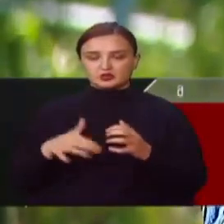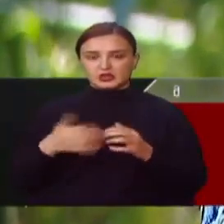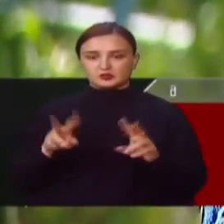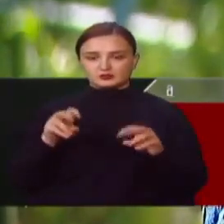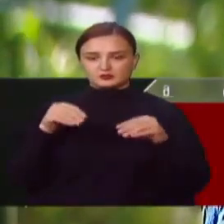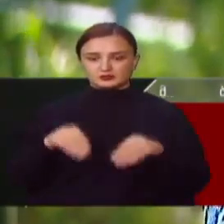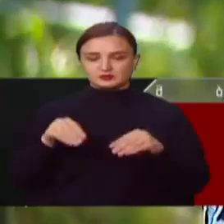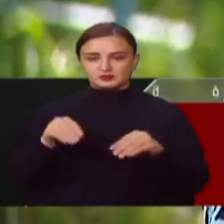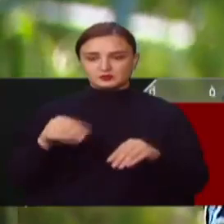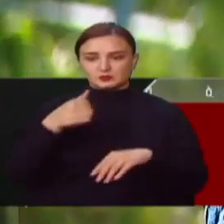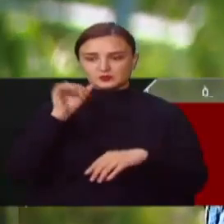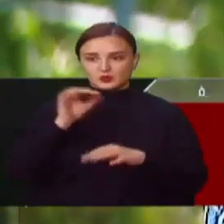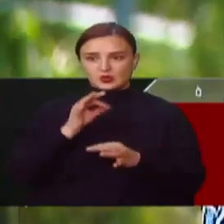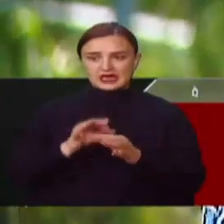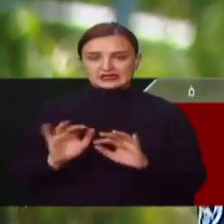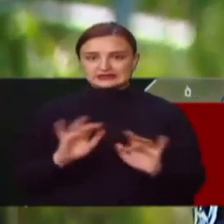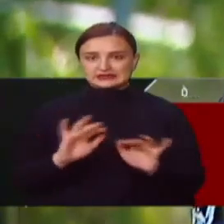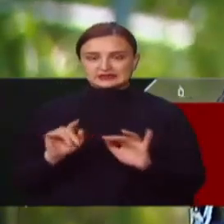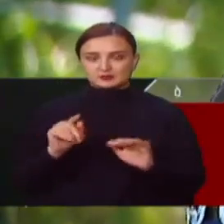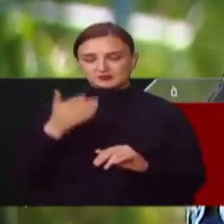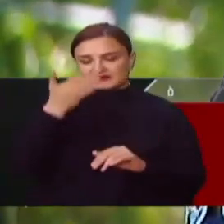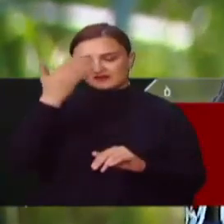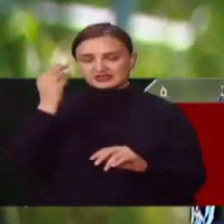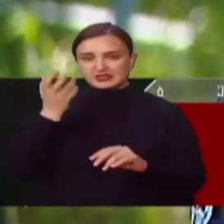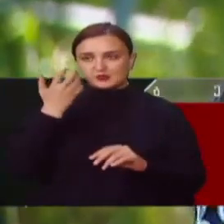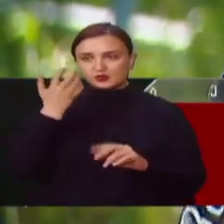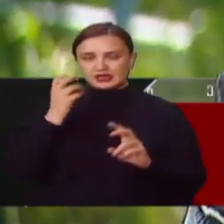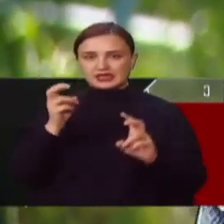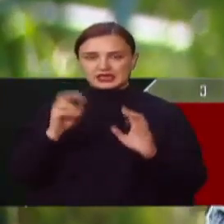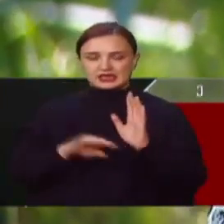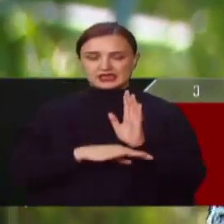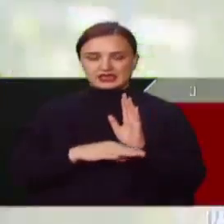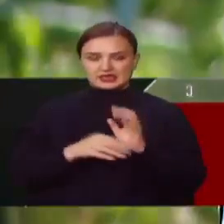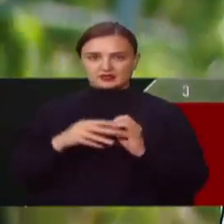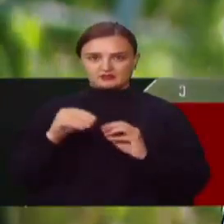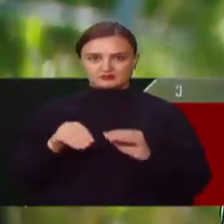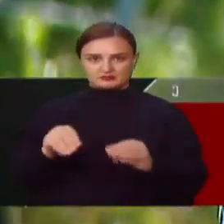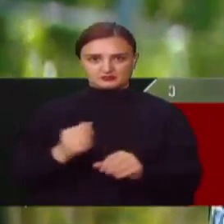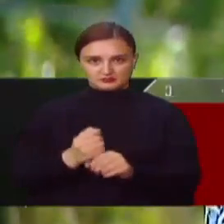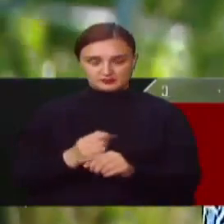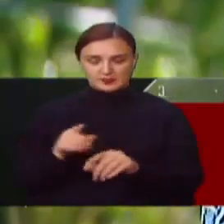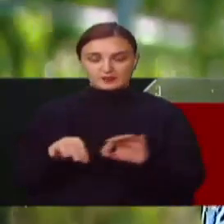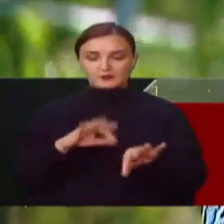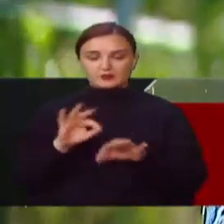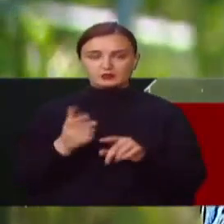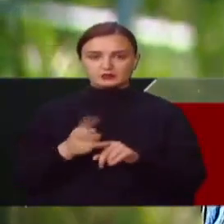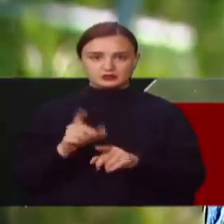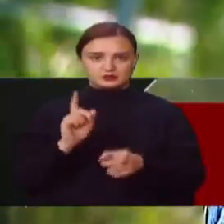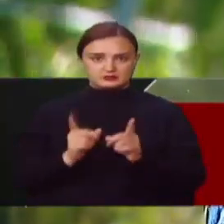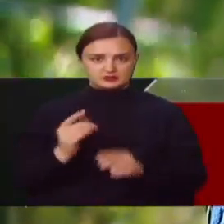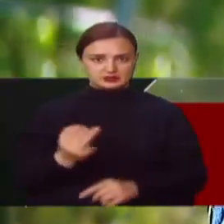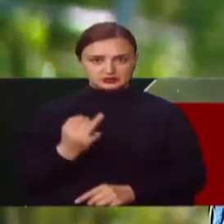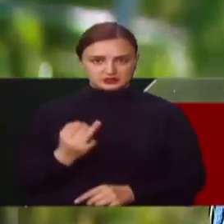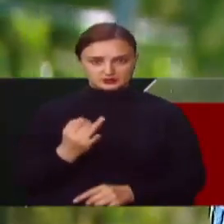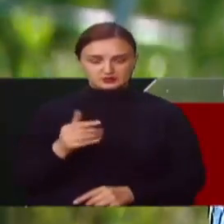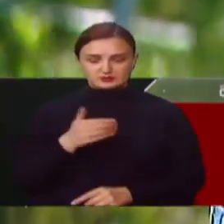ჩართულობით ორგანიზებული მივიწყებული ხეხილის ხეივნის მოწყობა. პროექტი ნამდვილად საინტერესოა. მინდა